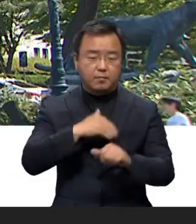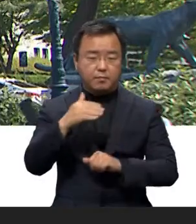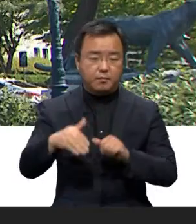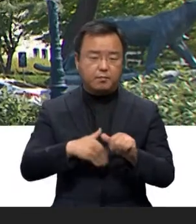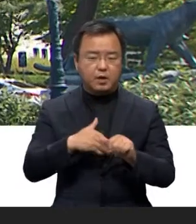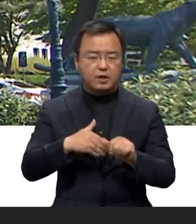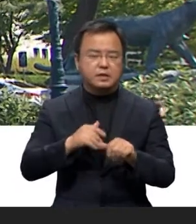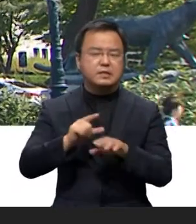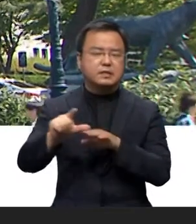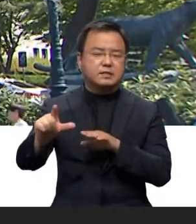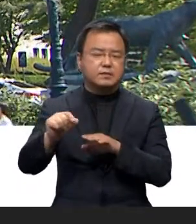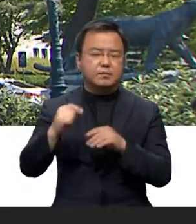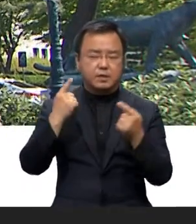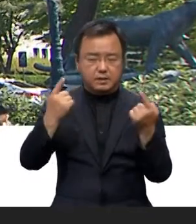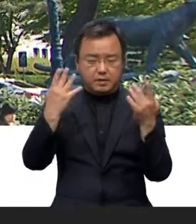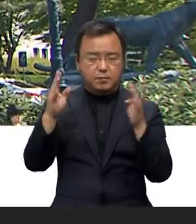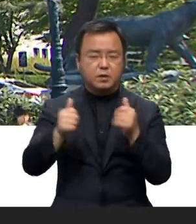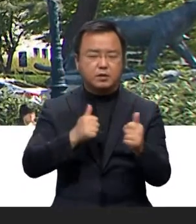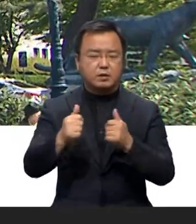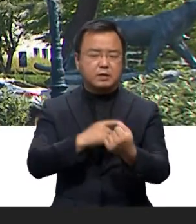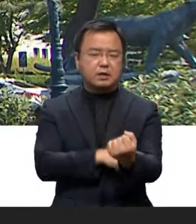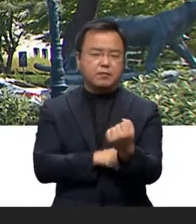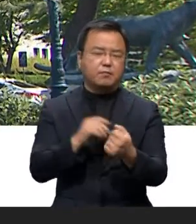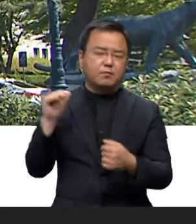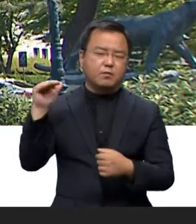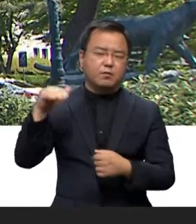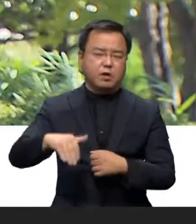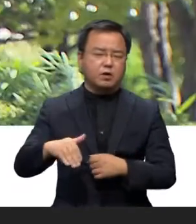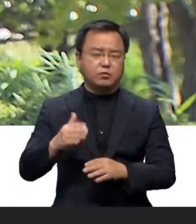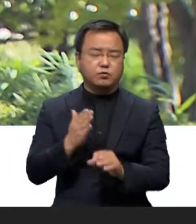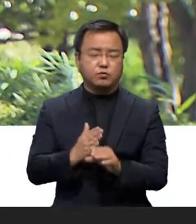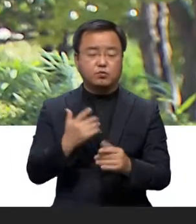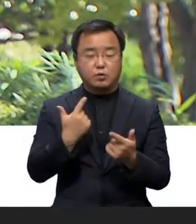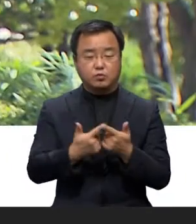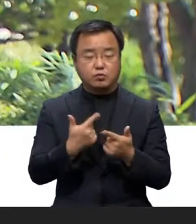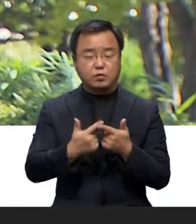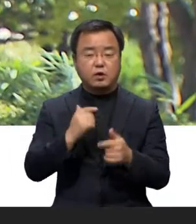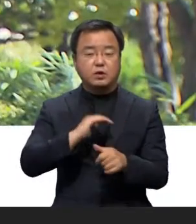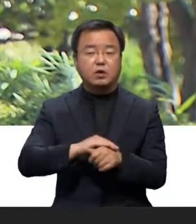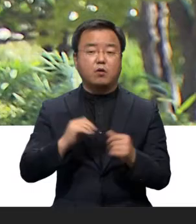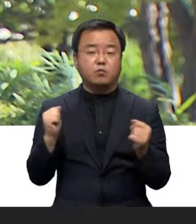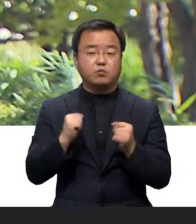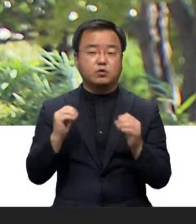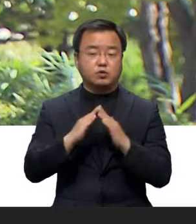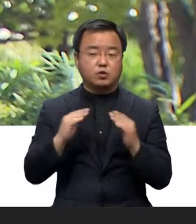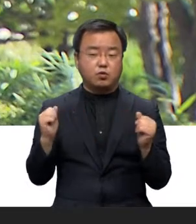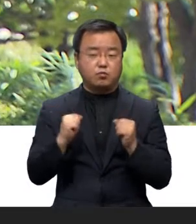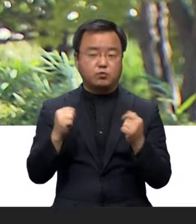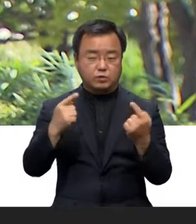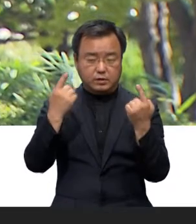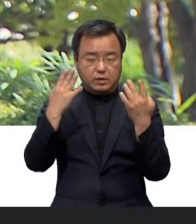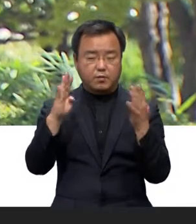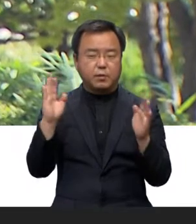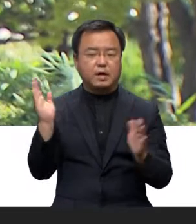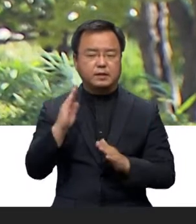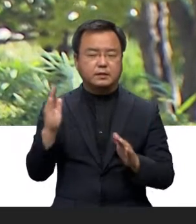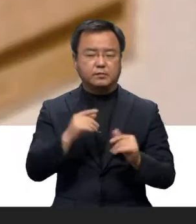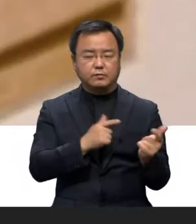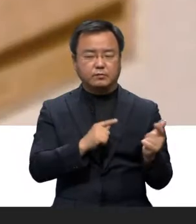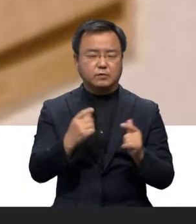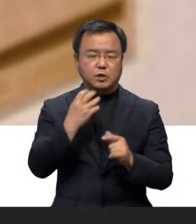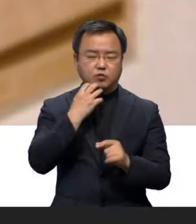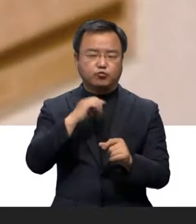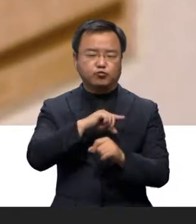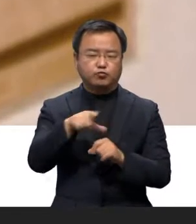경쟁력이 많이 떨어지고 있지 않습니까? 최근 예. 일간신문 보듯이 부산이나 경북, 전북대 학생들이 수도권으로 이탈이 아주 가속화되고 있는